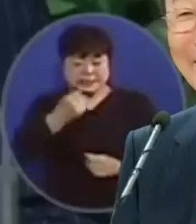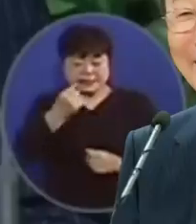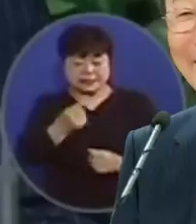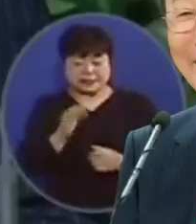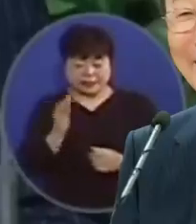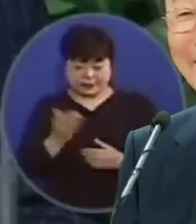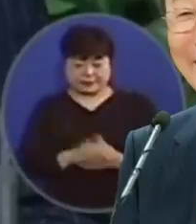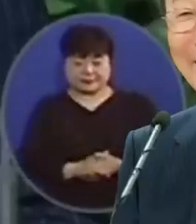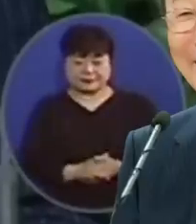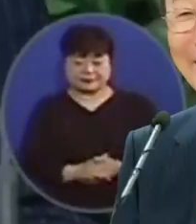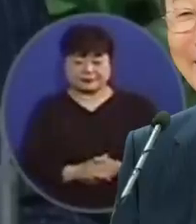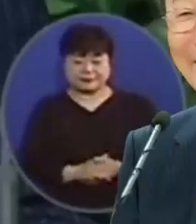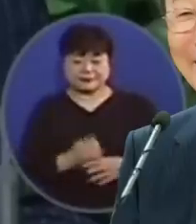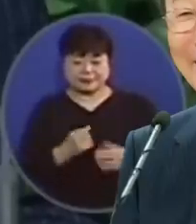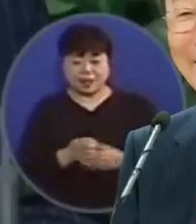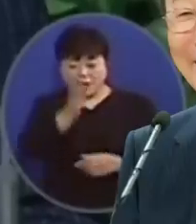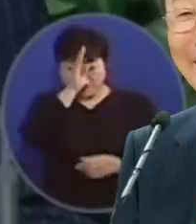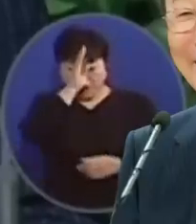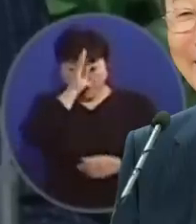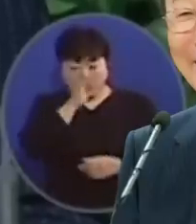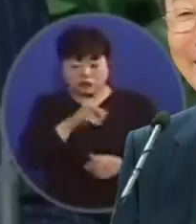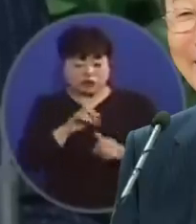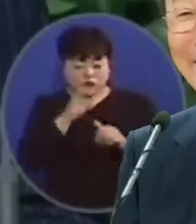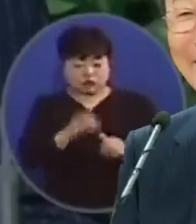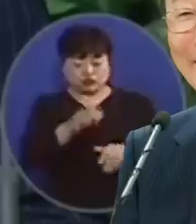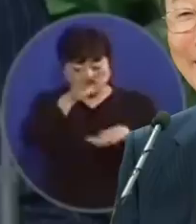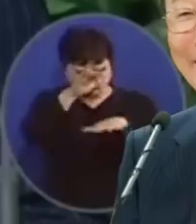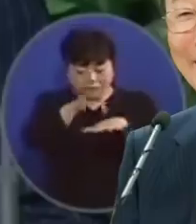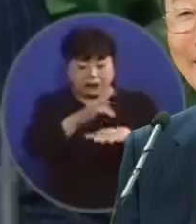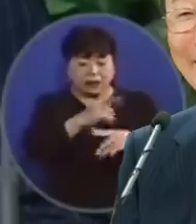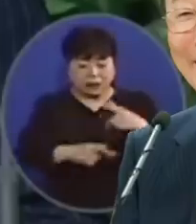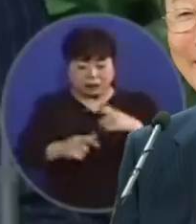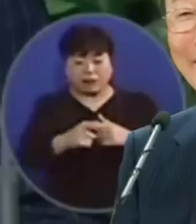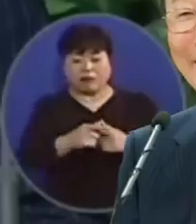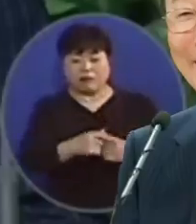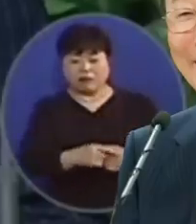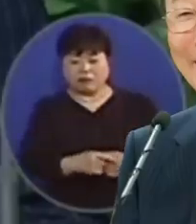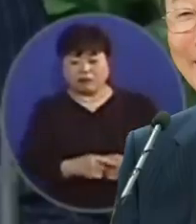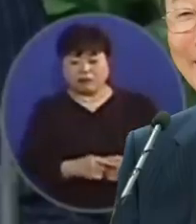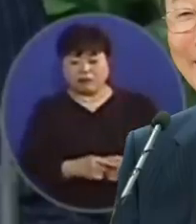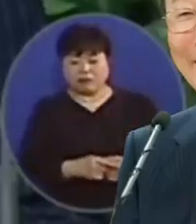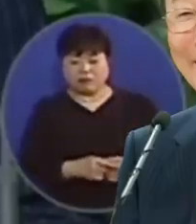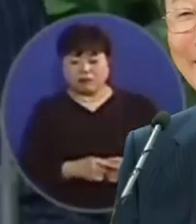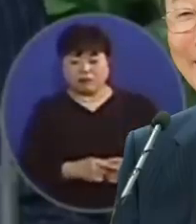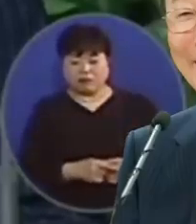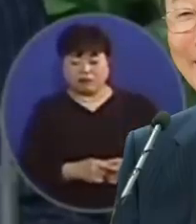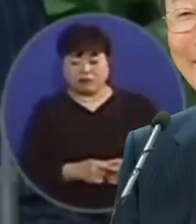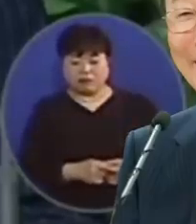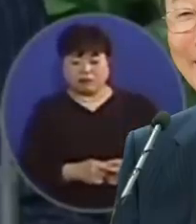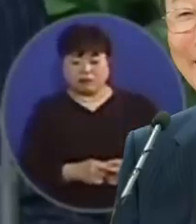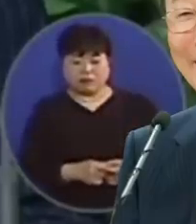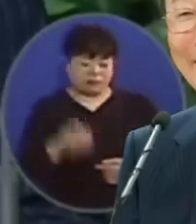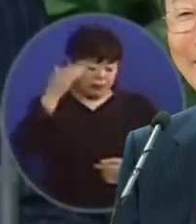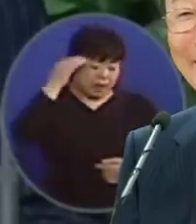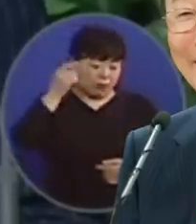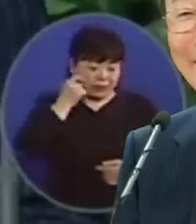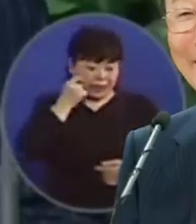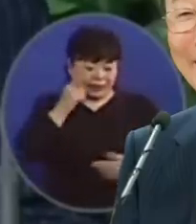것입니다. 그러므로 병과 저주는 마귀가 더 이상 가지고서 우리 위에 군림할 수 없습니다. 청산된